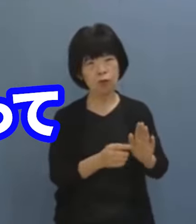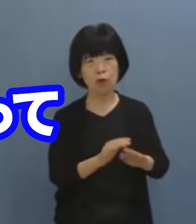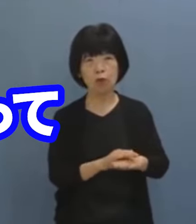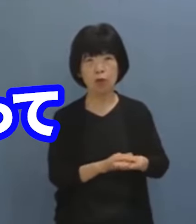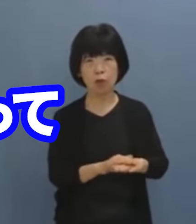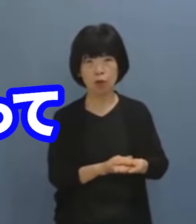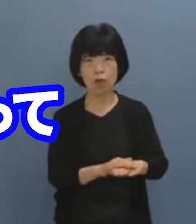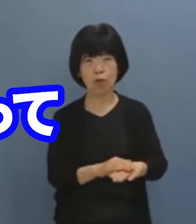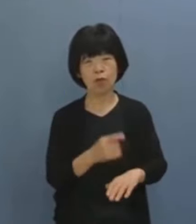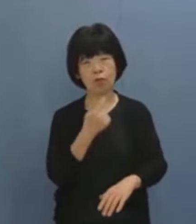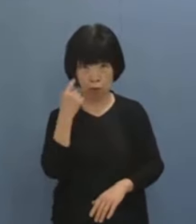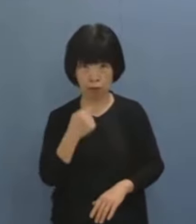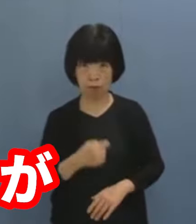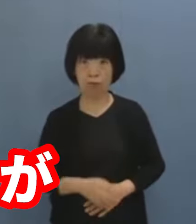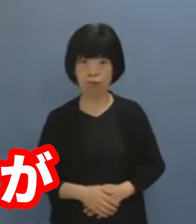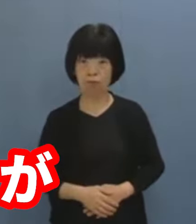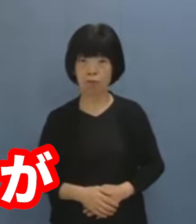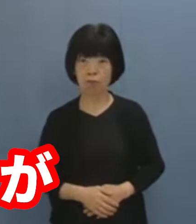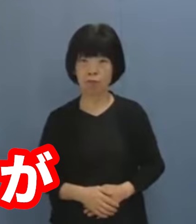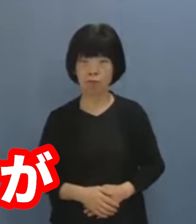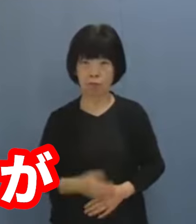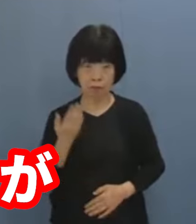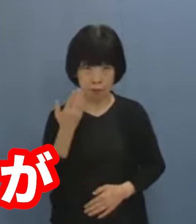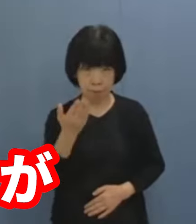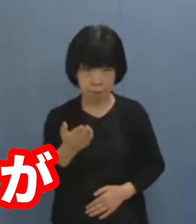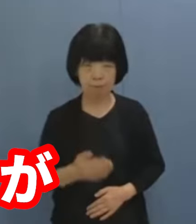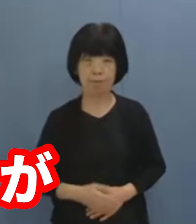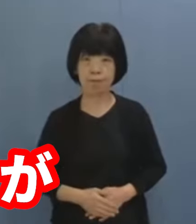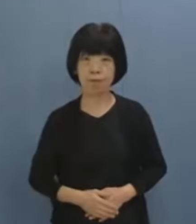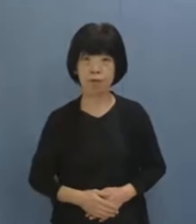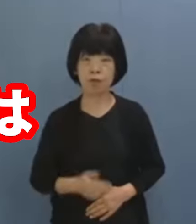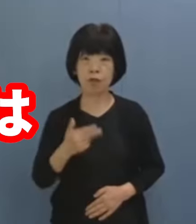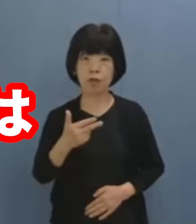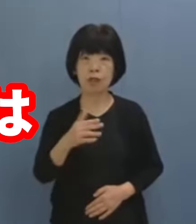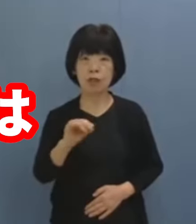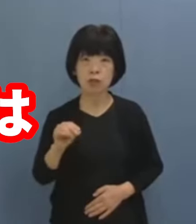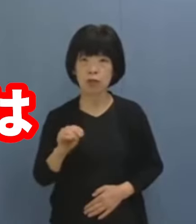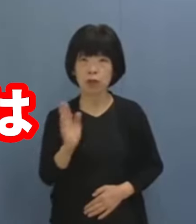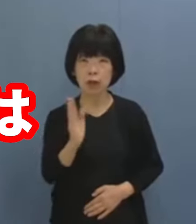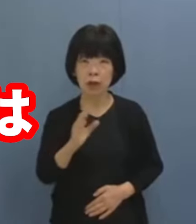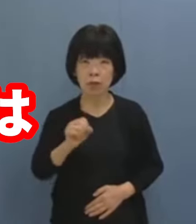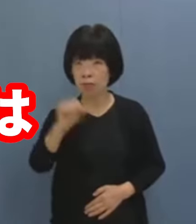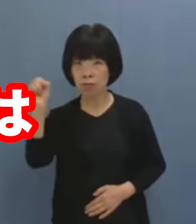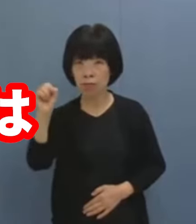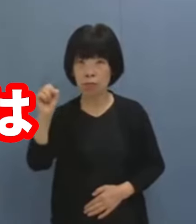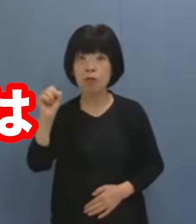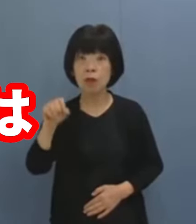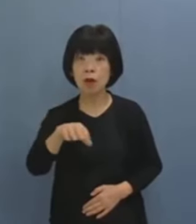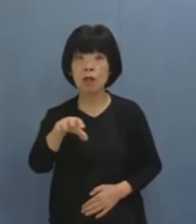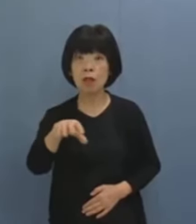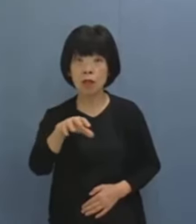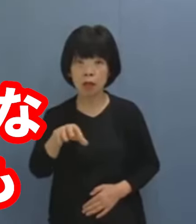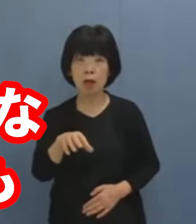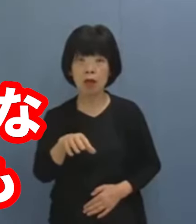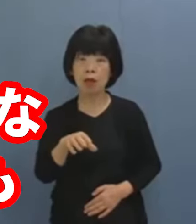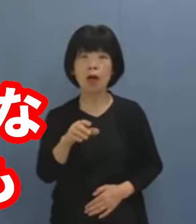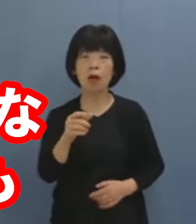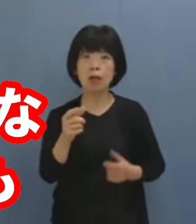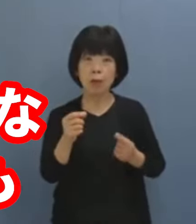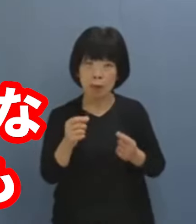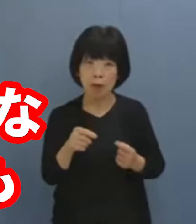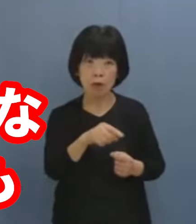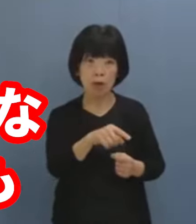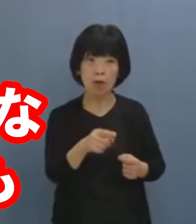事実だというふうに思ってます、ね。 はい、この事実を否定された部分が事実だったということはかなりその責任